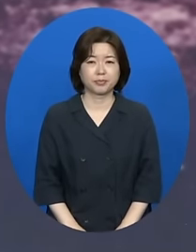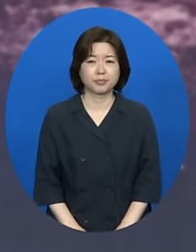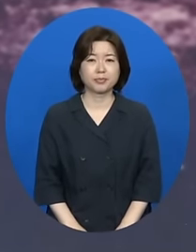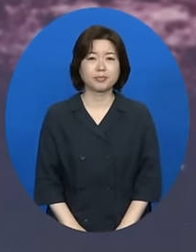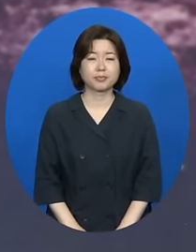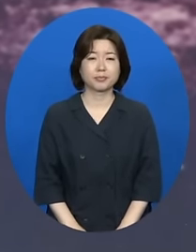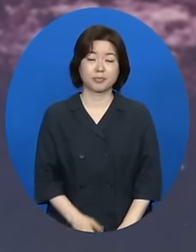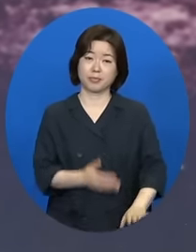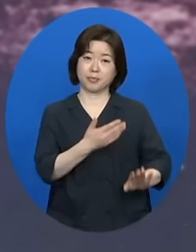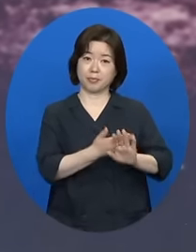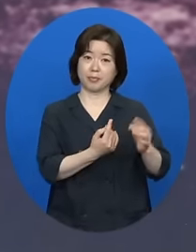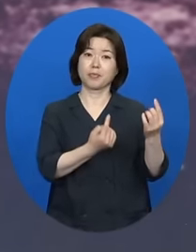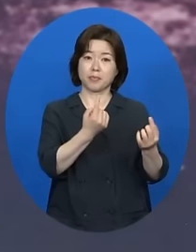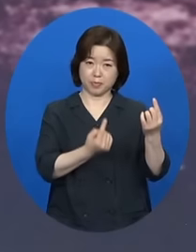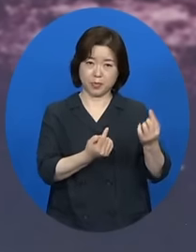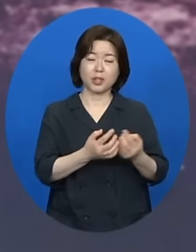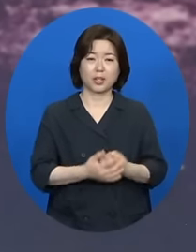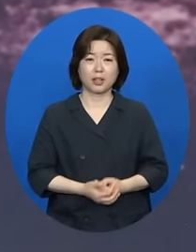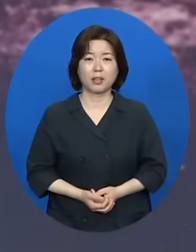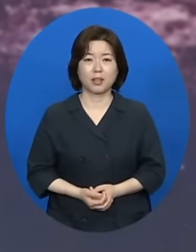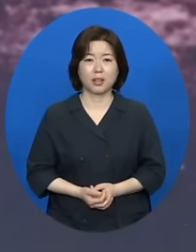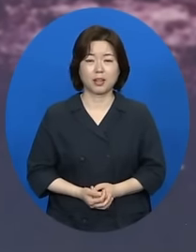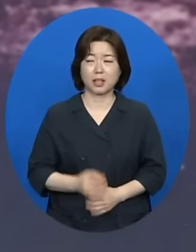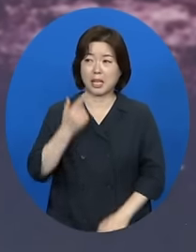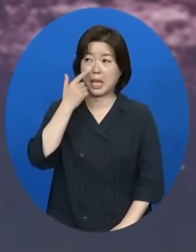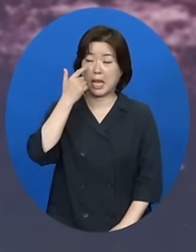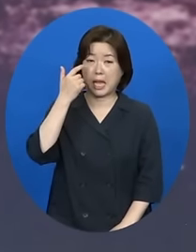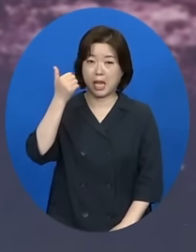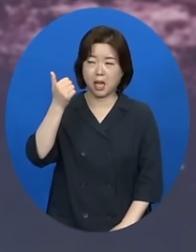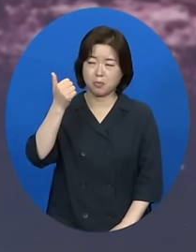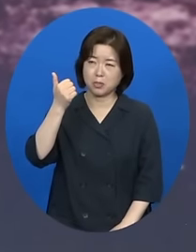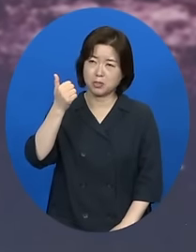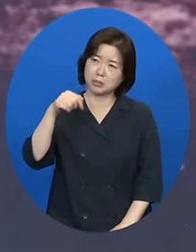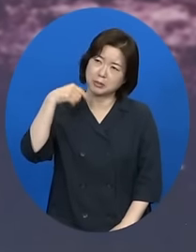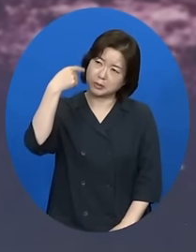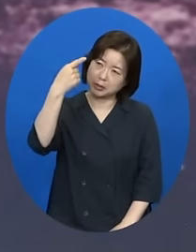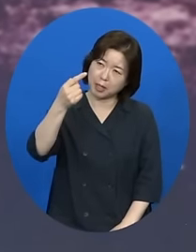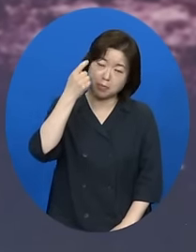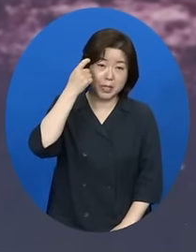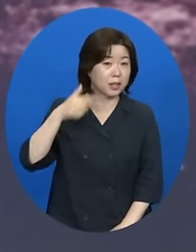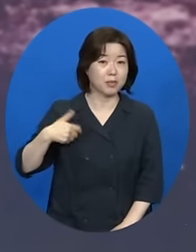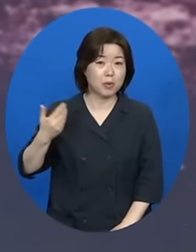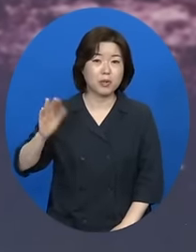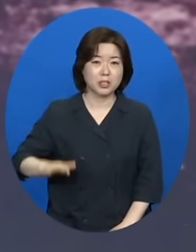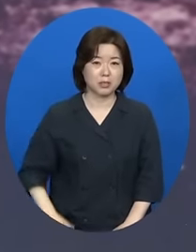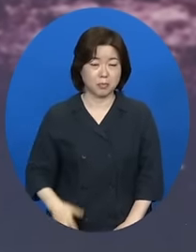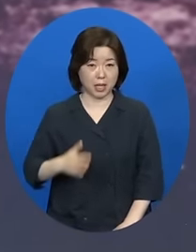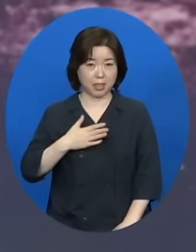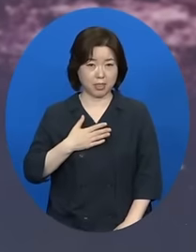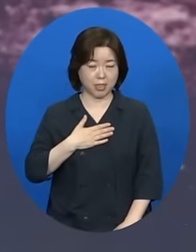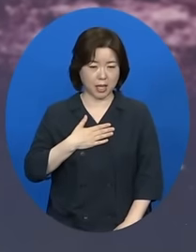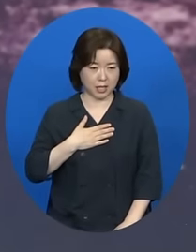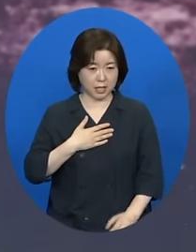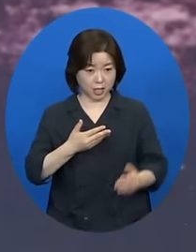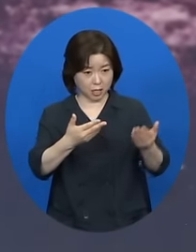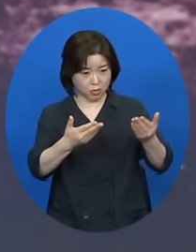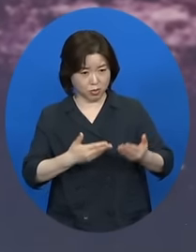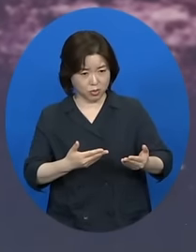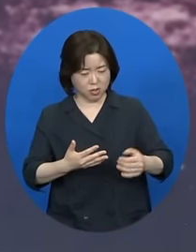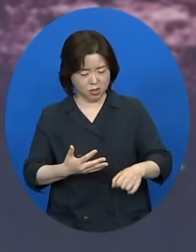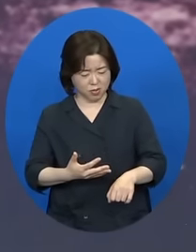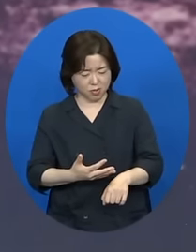근데 다른 것보다 뭐 아버지는 거기까지 생각을 하셨는지 모르겠어요. 저에게 준 임팩트가